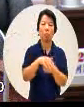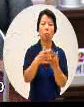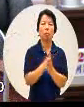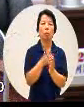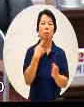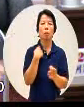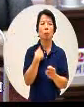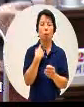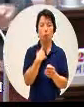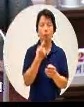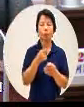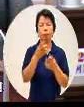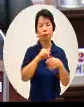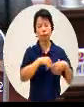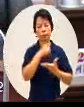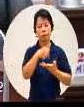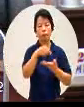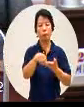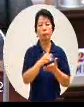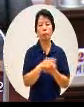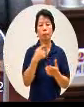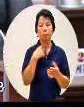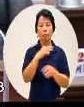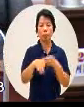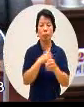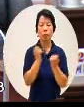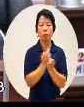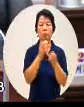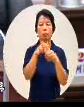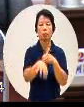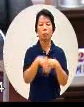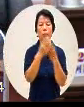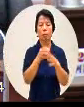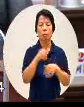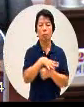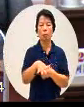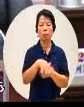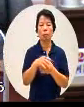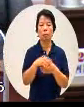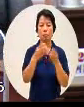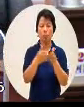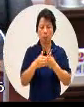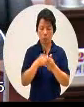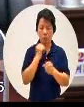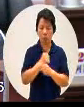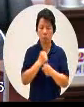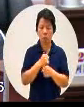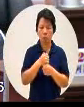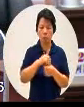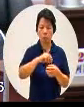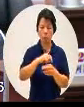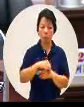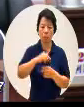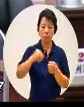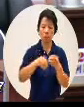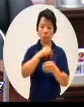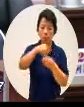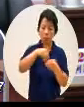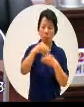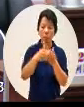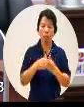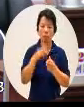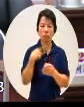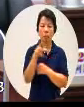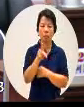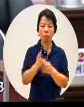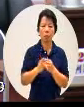我具體建議經濟發局的組織要做調整然後他們的